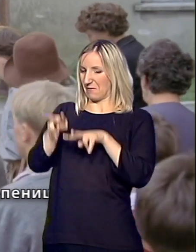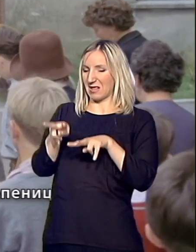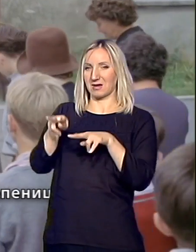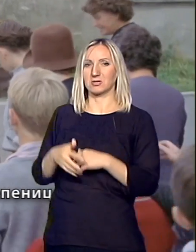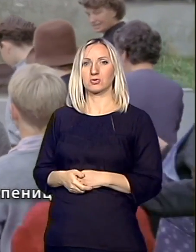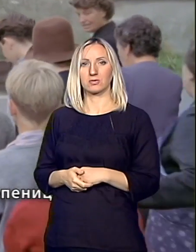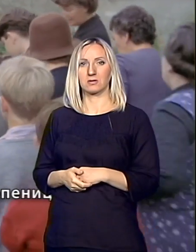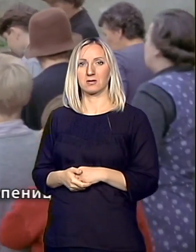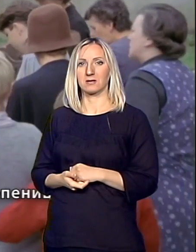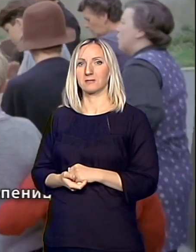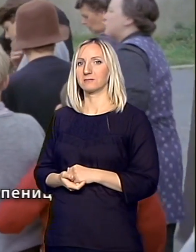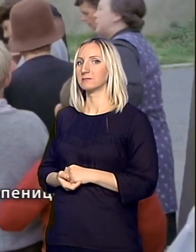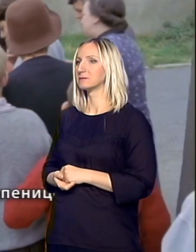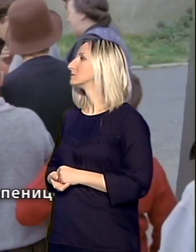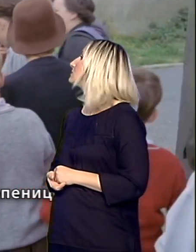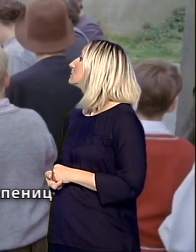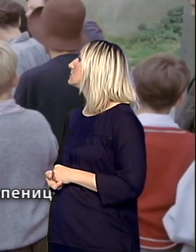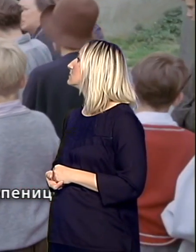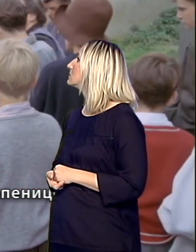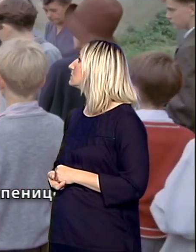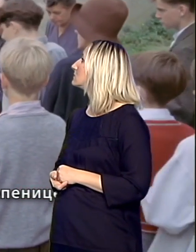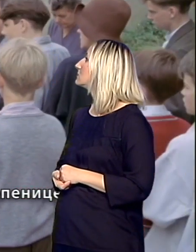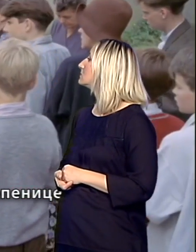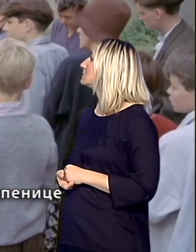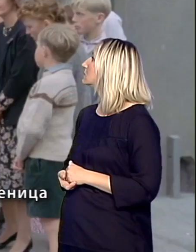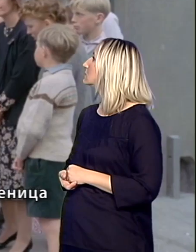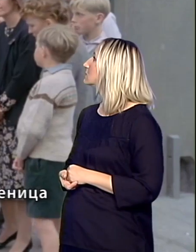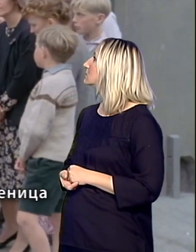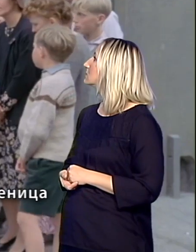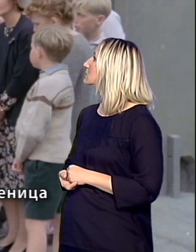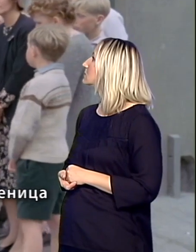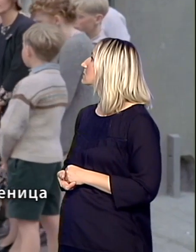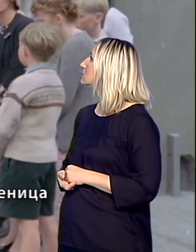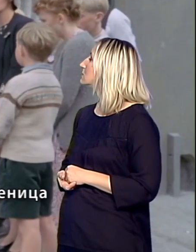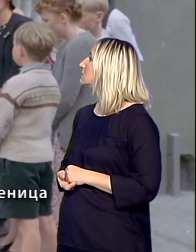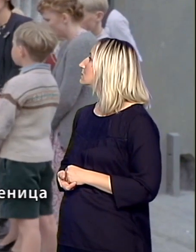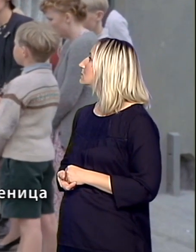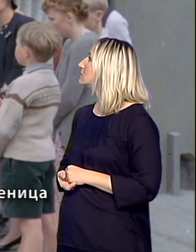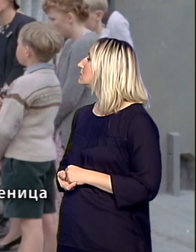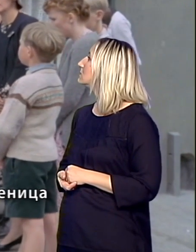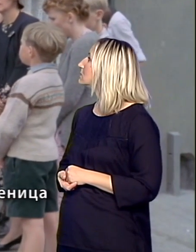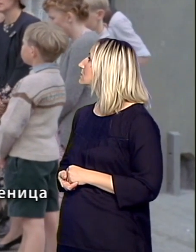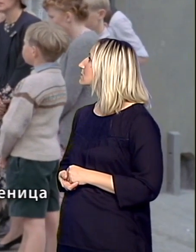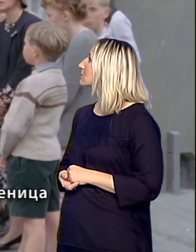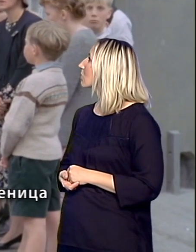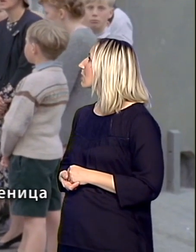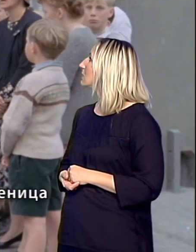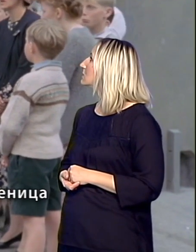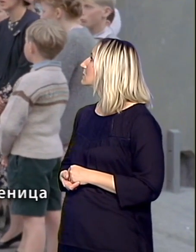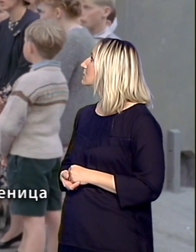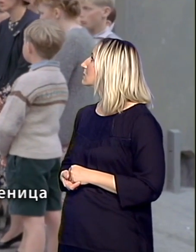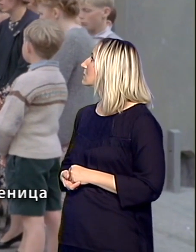was carrying Christy down the stairs when she fell. And there he was, lying at the bottom of the stairs like